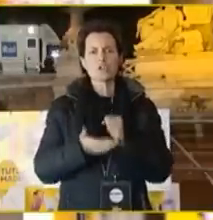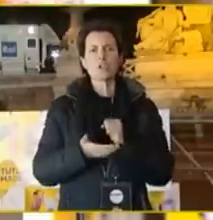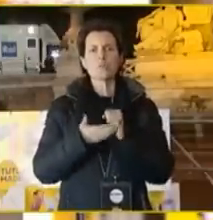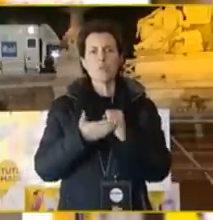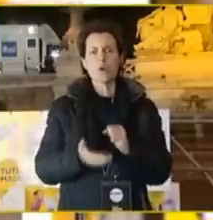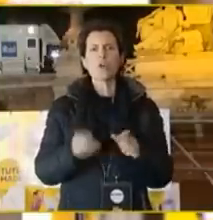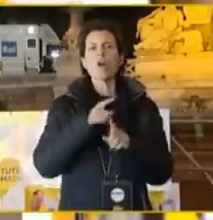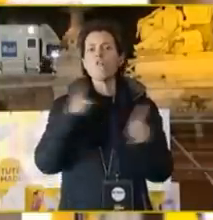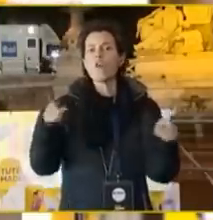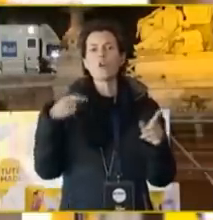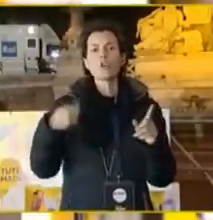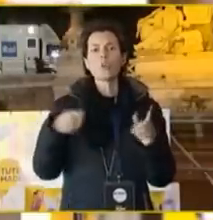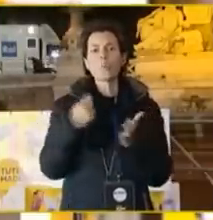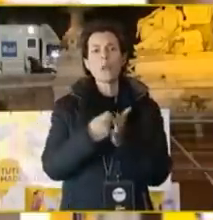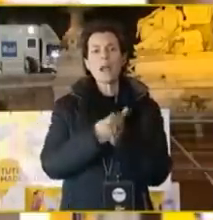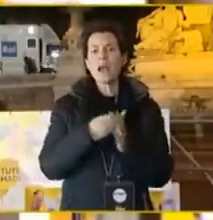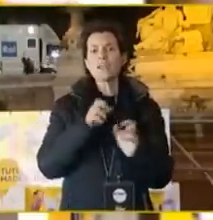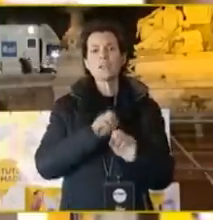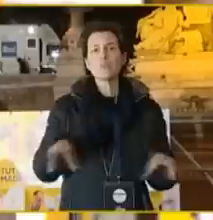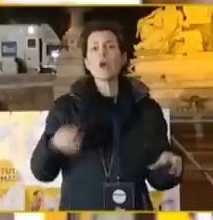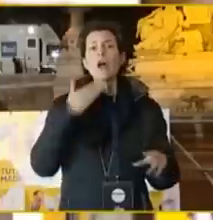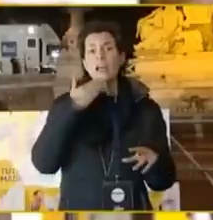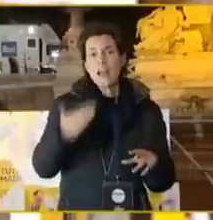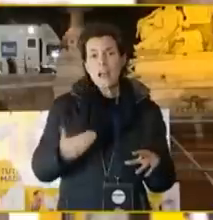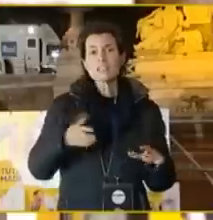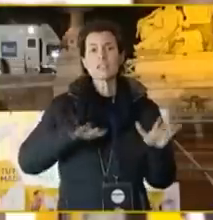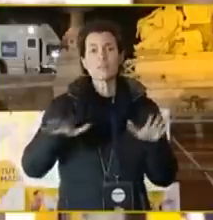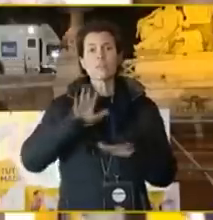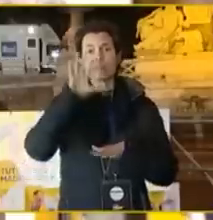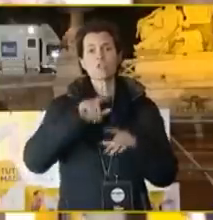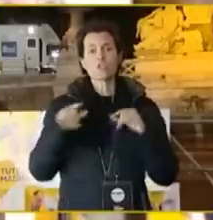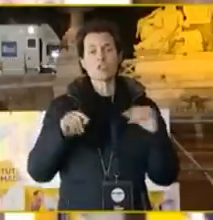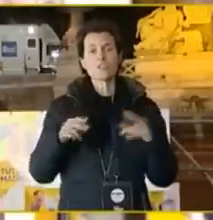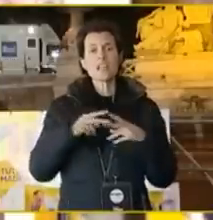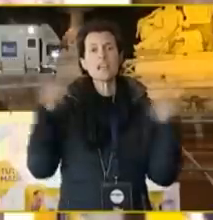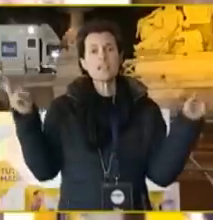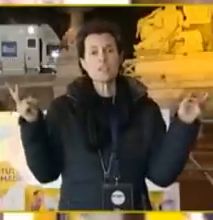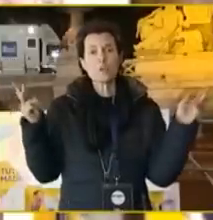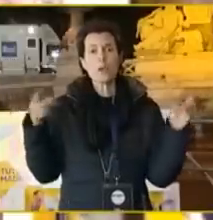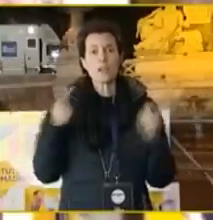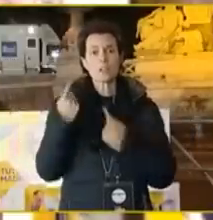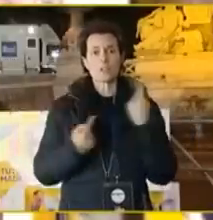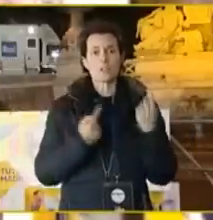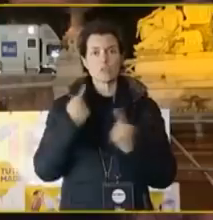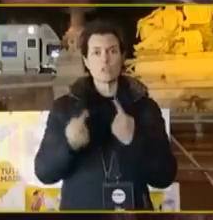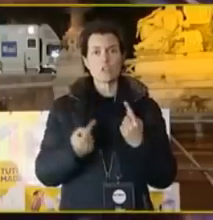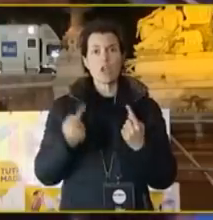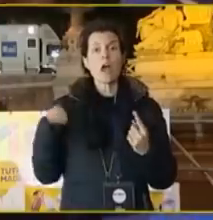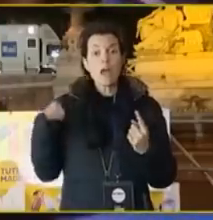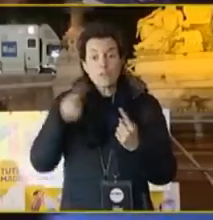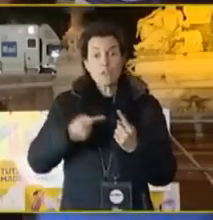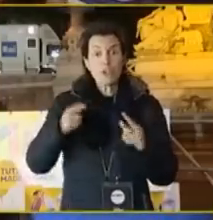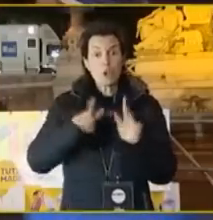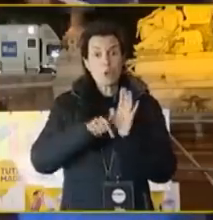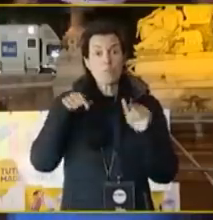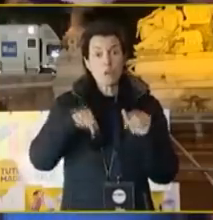pagando più perché lì dentro è entrato il Movimento 5 Stelle. Fino a quel momento tutti se ne sono nutriti. Oggi